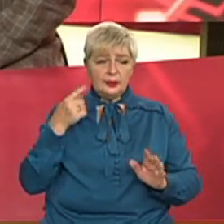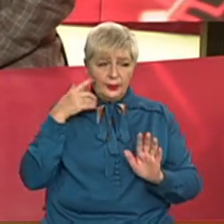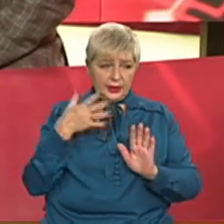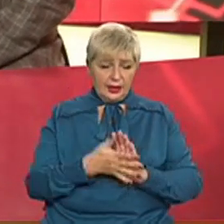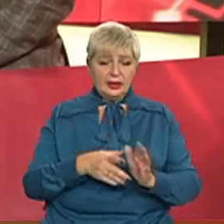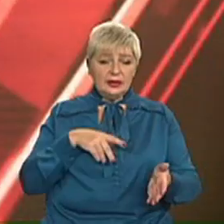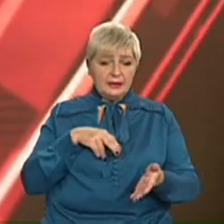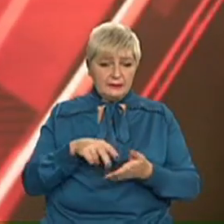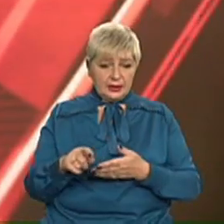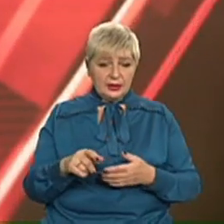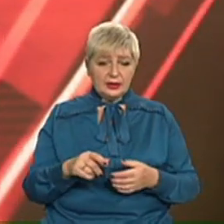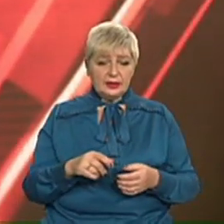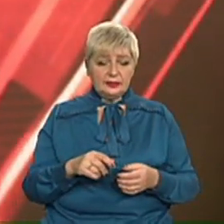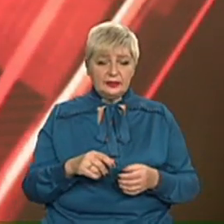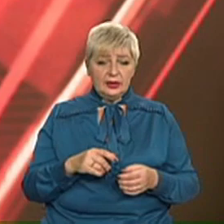зрозумілий. Він